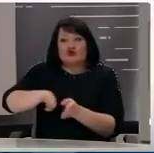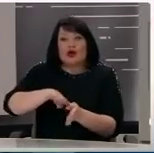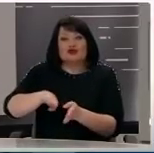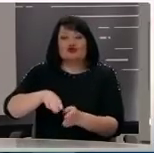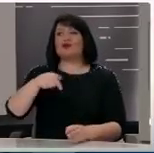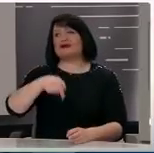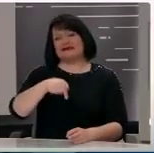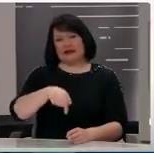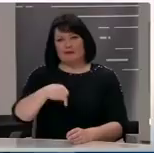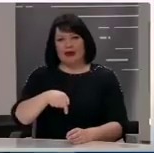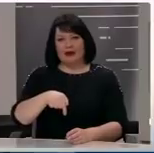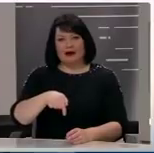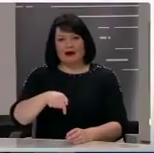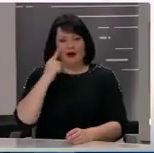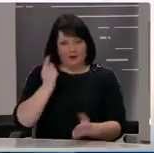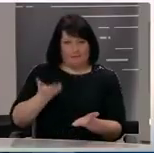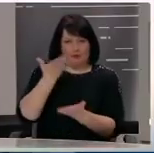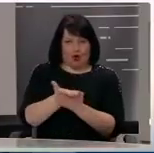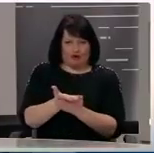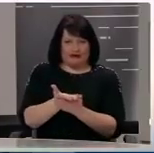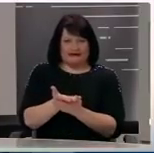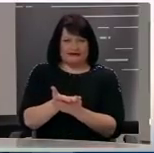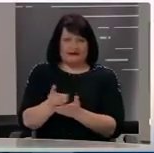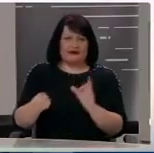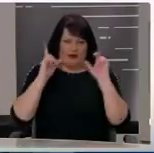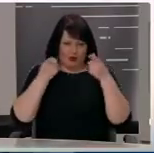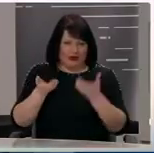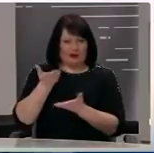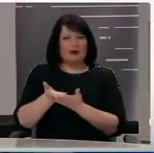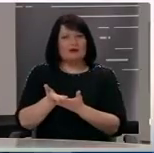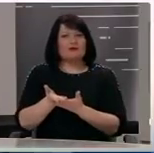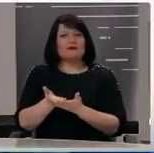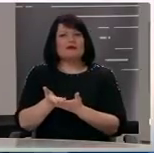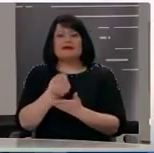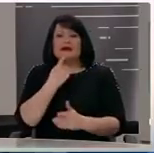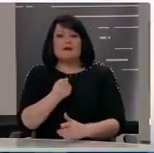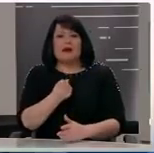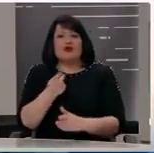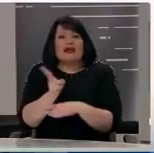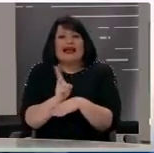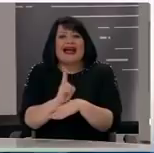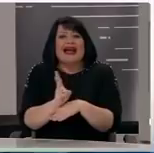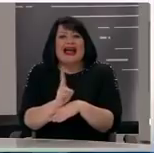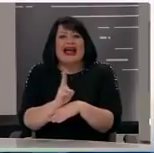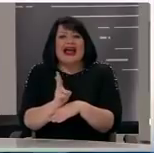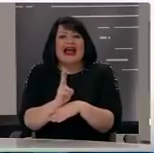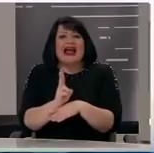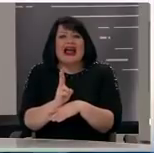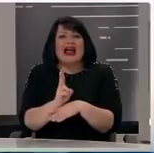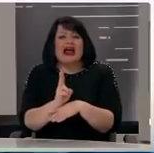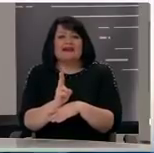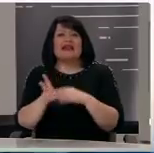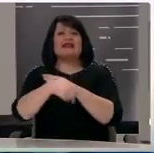Και σήμερα με την πρότασή της η αξιωματική αντιπολίτευση λέει ότι το έγγραφο αυτό ήταν στο διαβιβαστικό